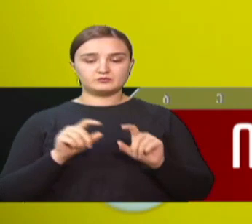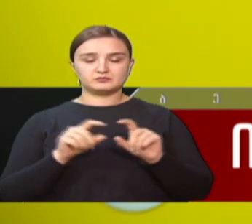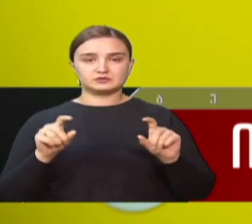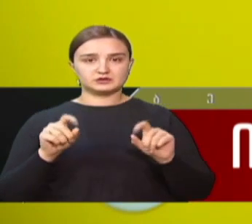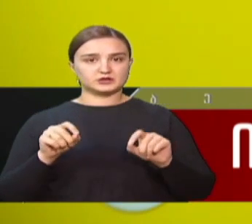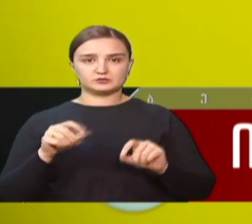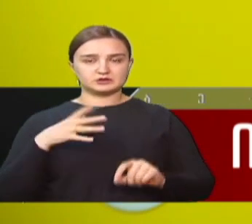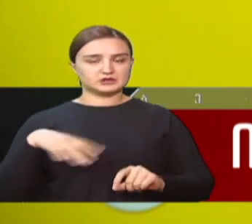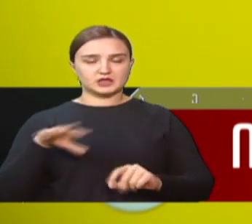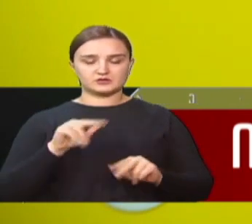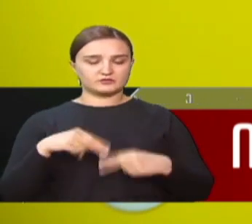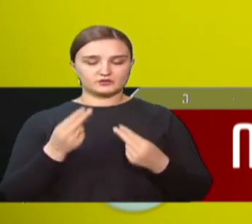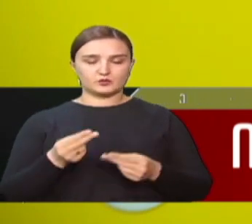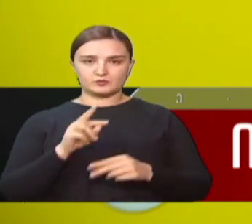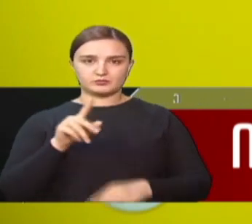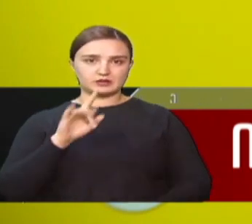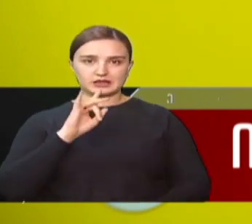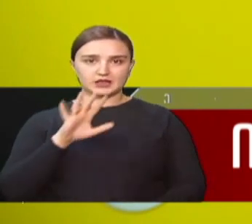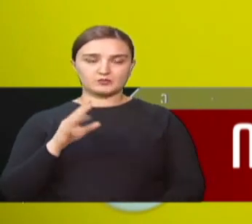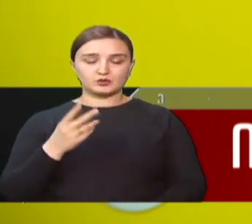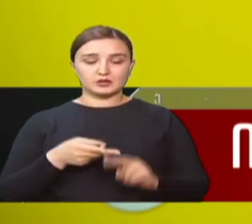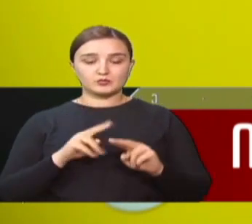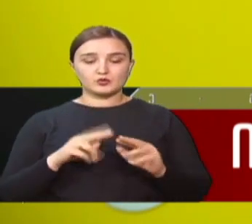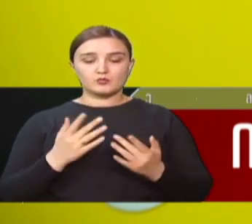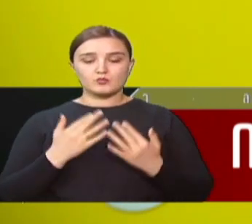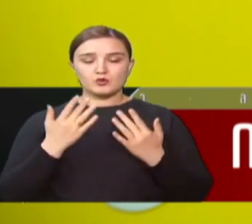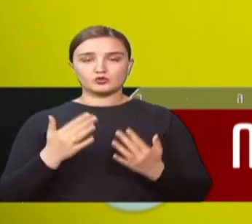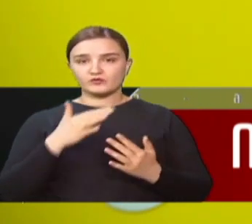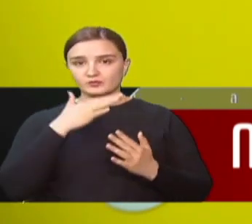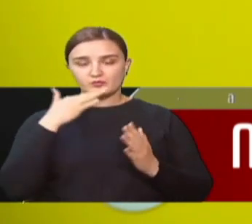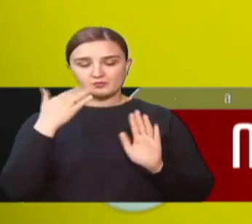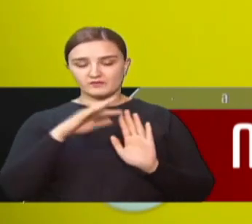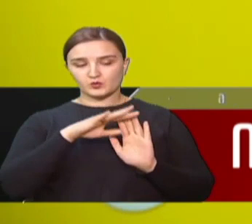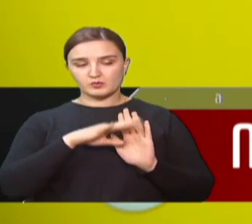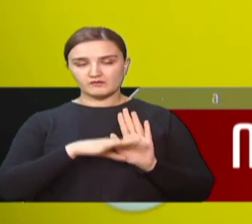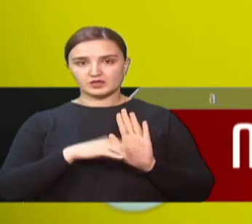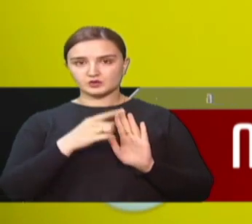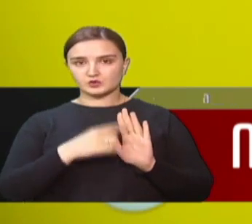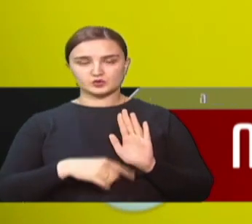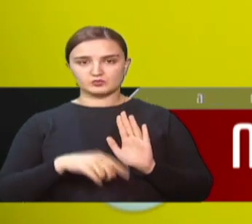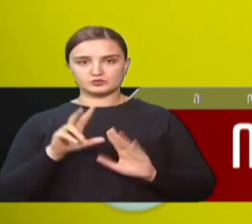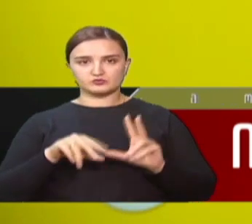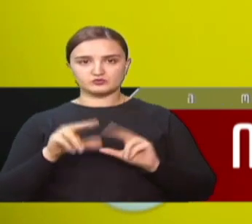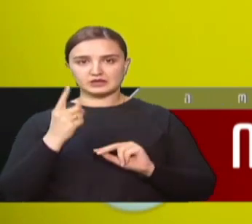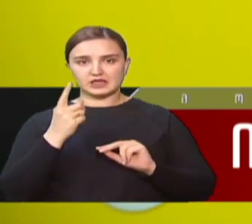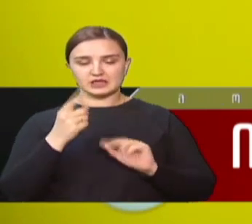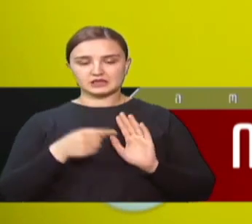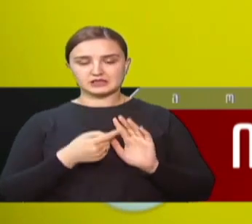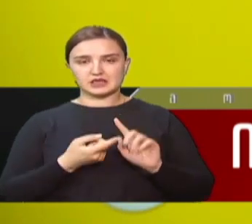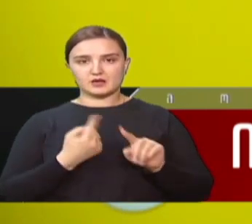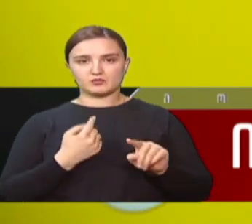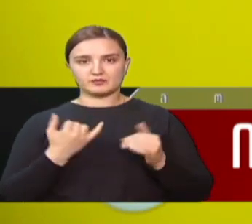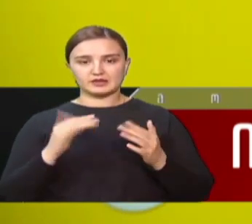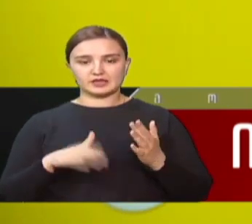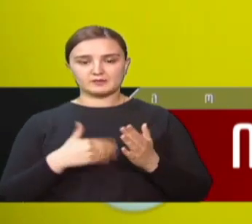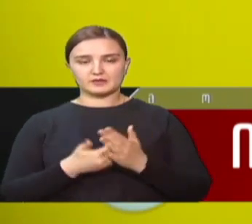სტატუსს ქვეყანა არ მიიღებს, იმიტომ რომ მოთხოვნების უმრავლესობა, დიდი უმრავლესობა ფაქტიურად შეიძლება ერთი მოთხოვნის გამოკლებით დღემდე